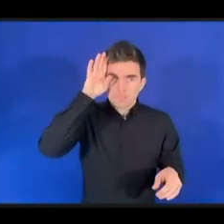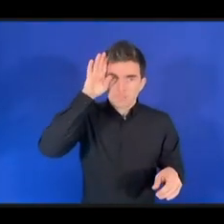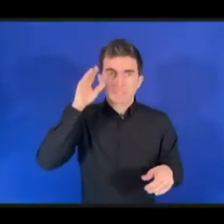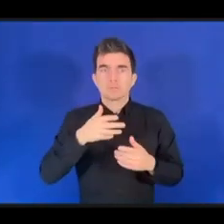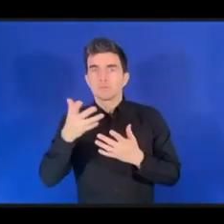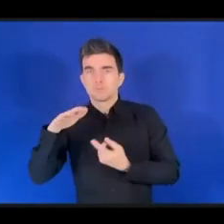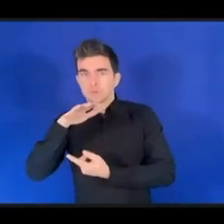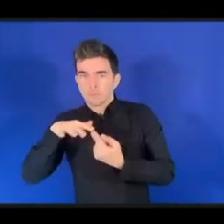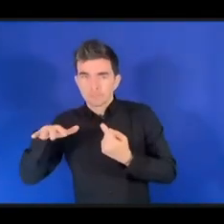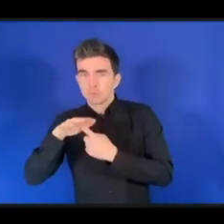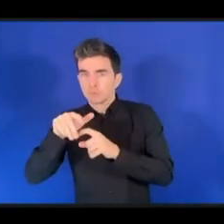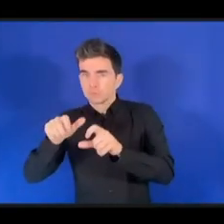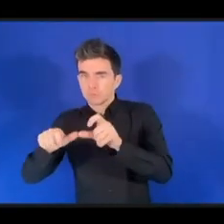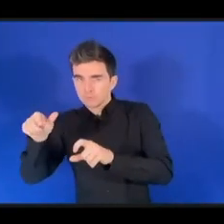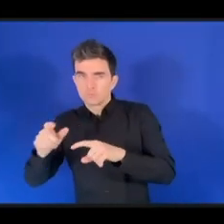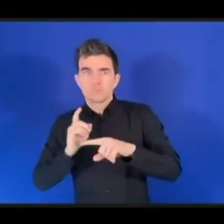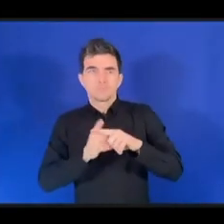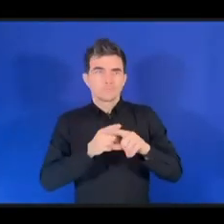هذا